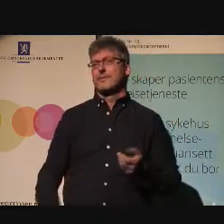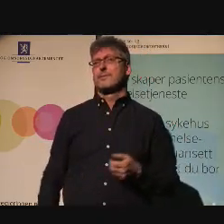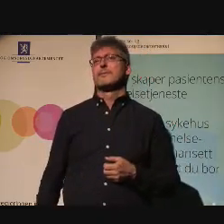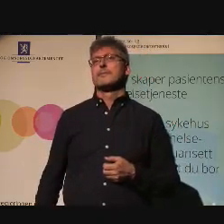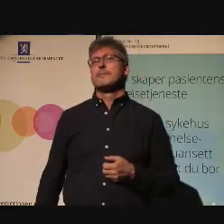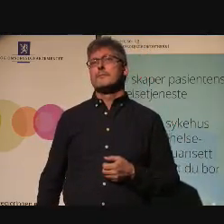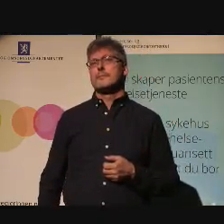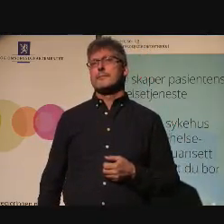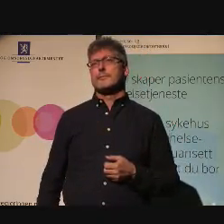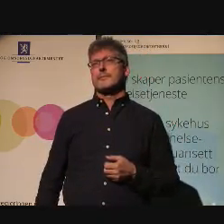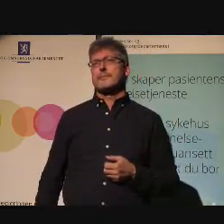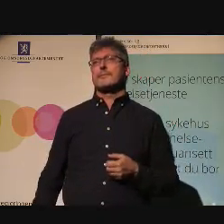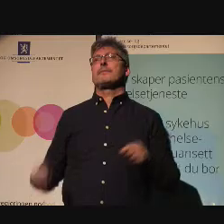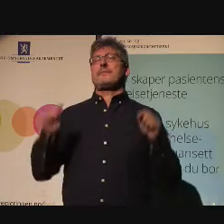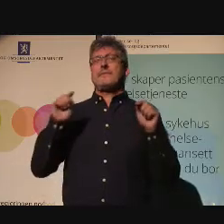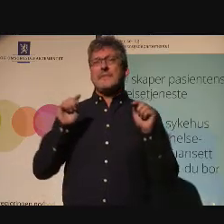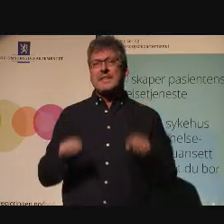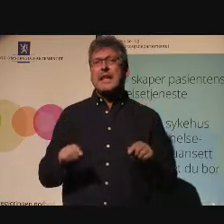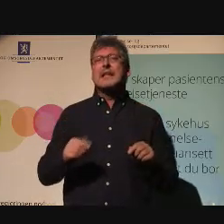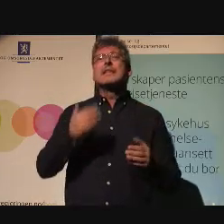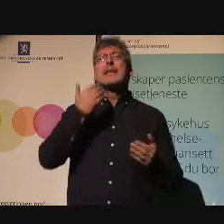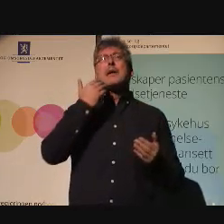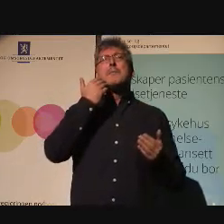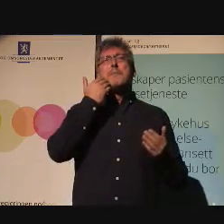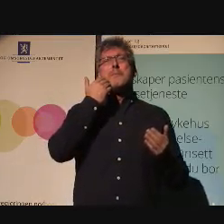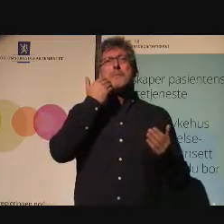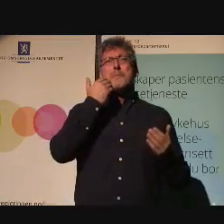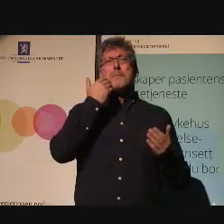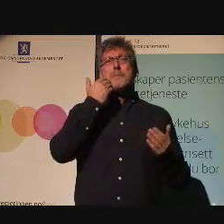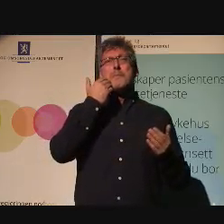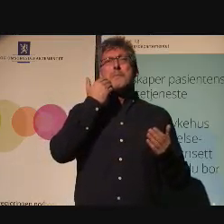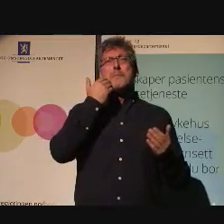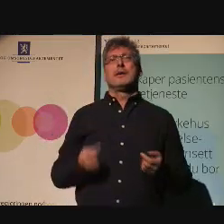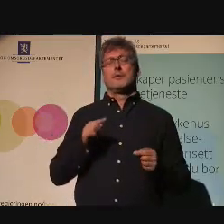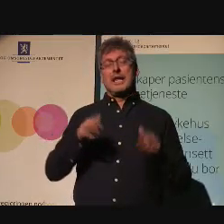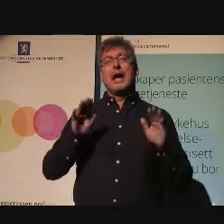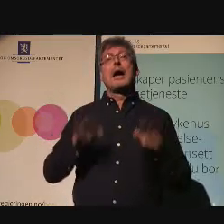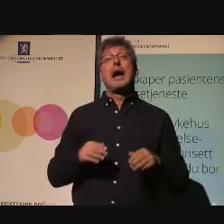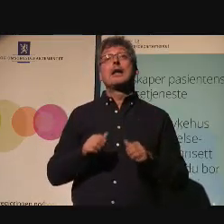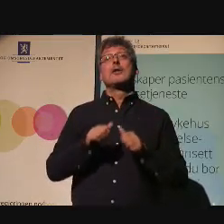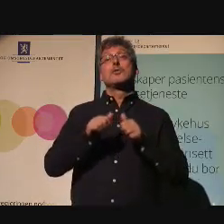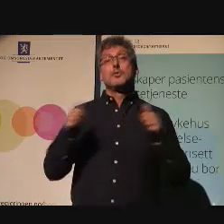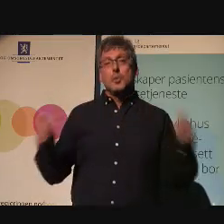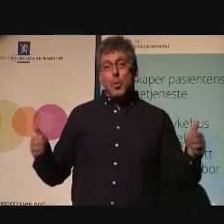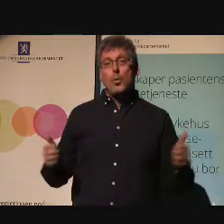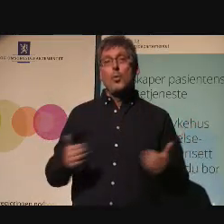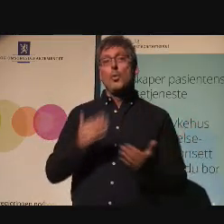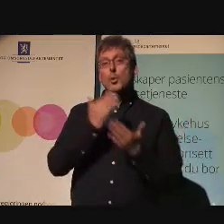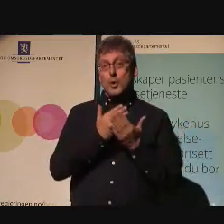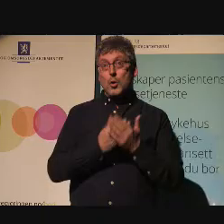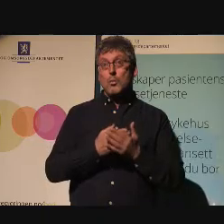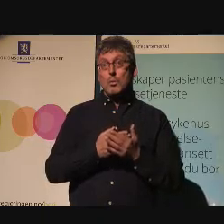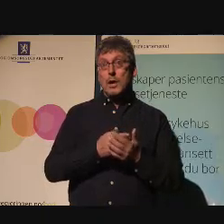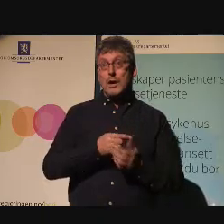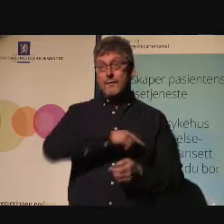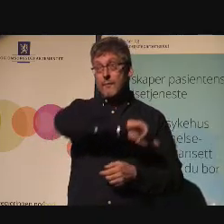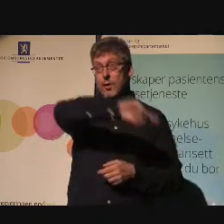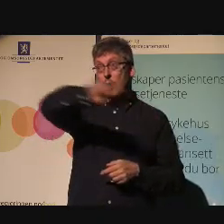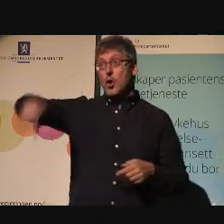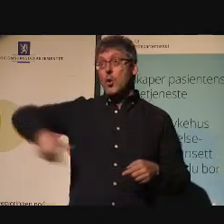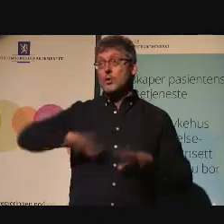Dette blir og er en stor oppgave for oss alle sammen. Og jeg er